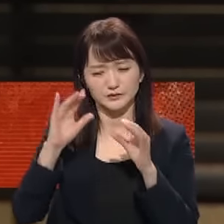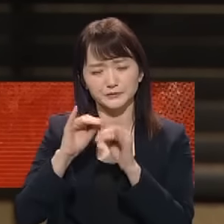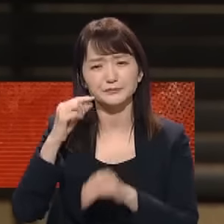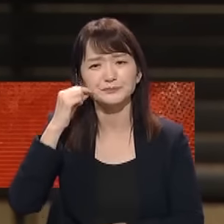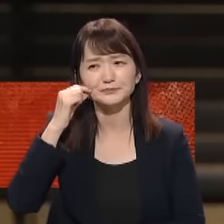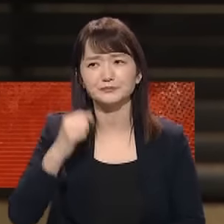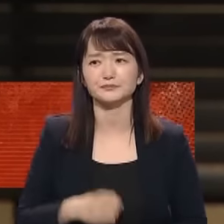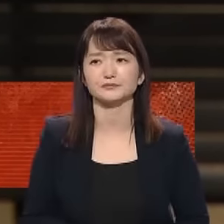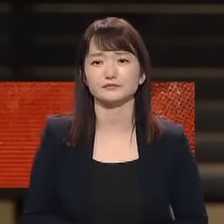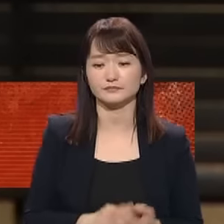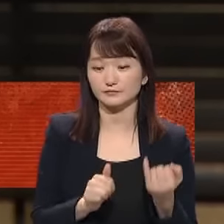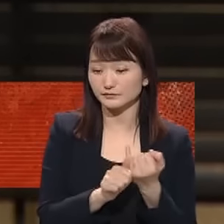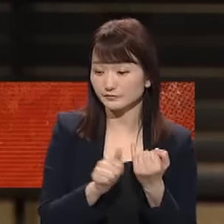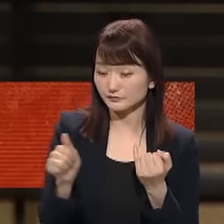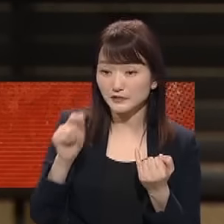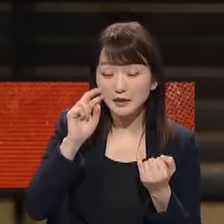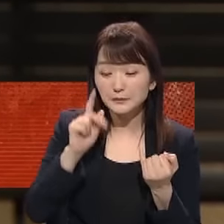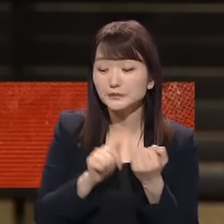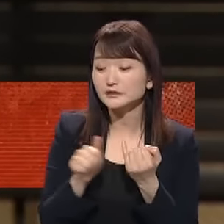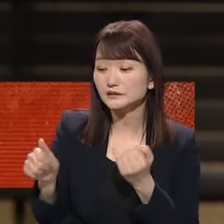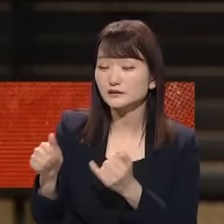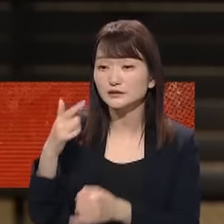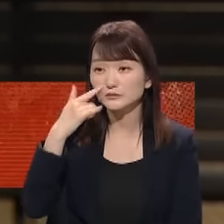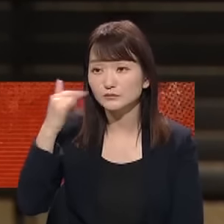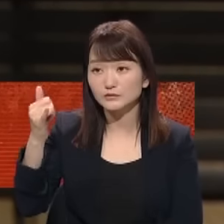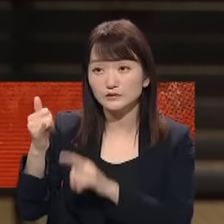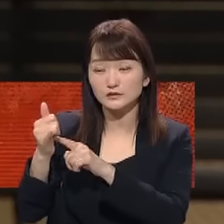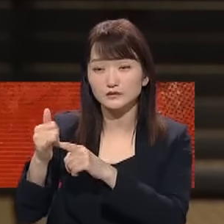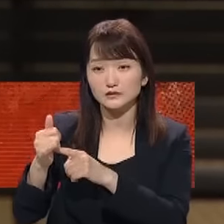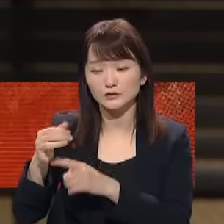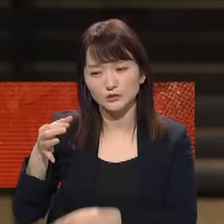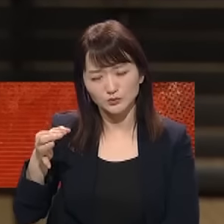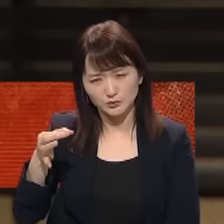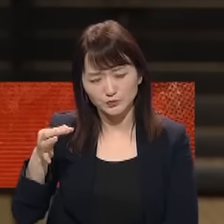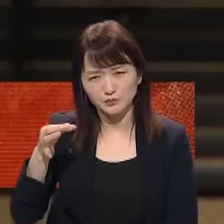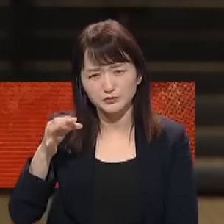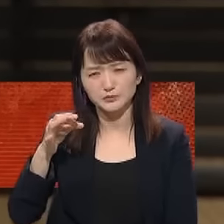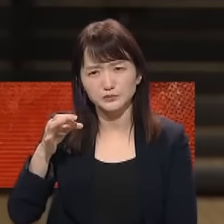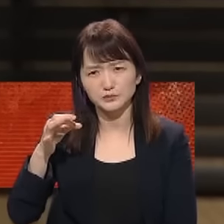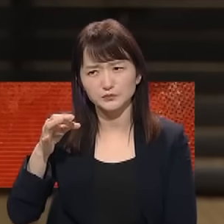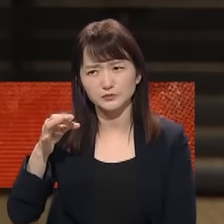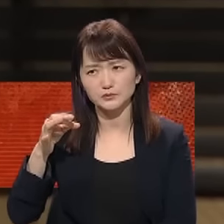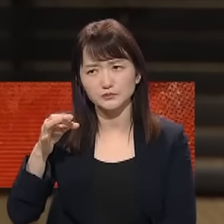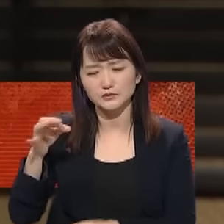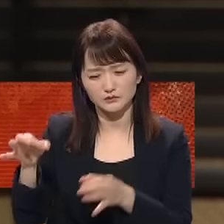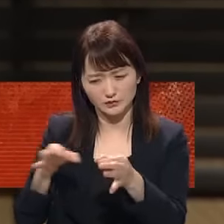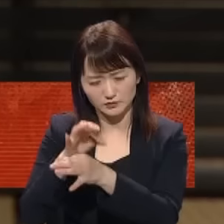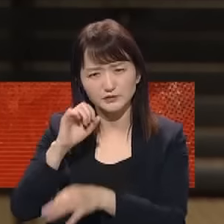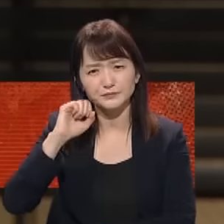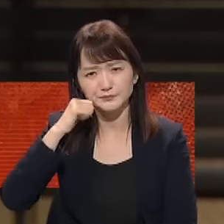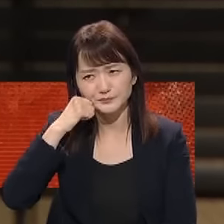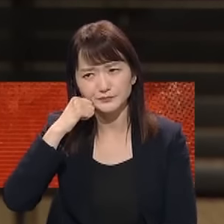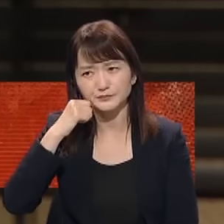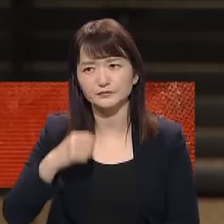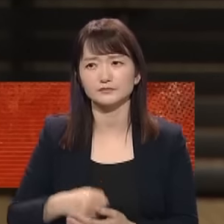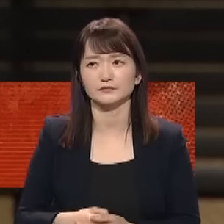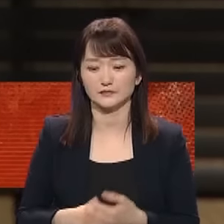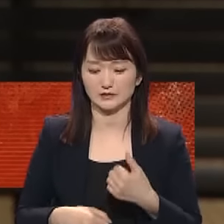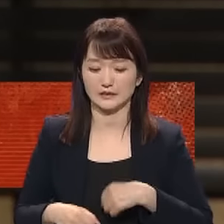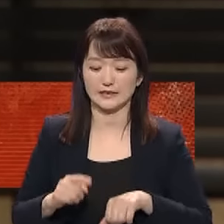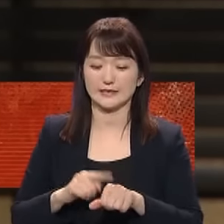부모, 신랑 측의 부모, 예비 신랑 측의 부모님들이 뭐 경제적으로 어렵다든가 아니면 경제적으로 어떻게 보면 자신의 아이가,